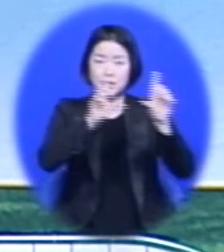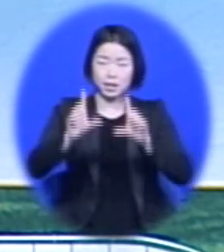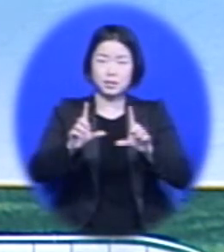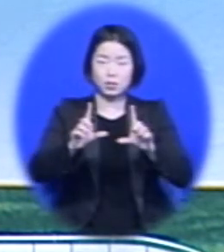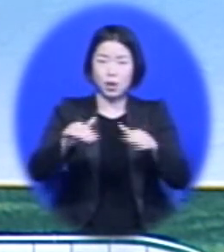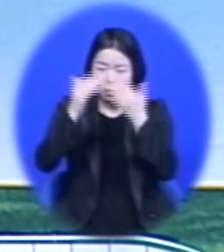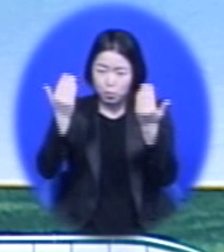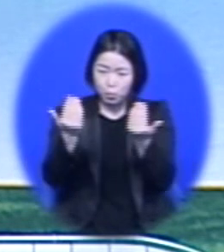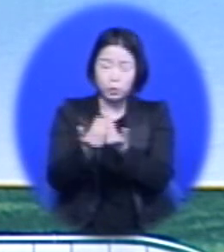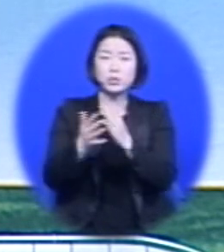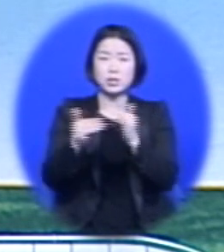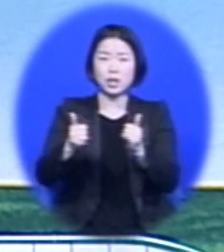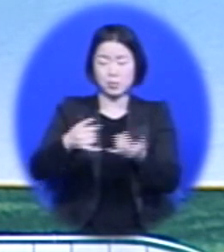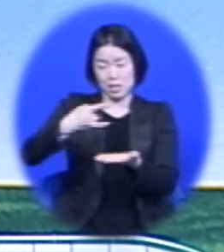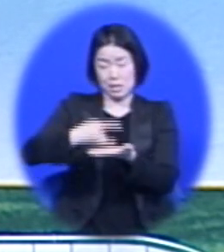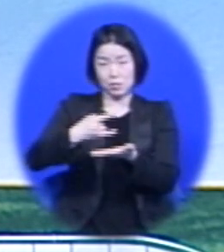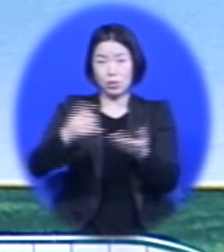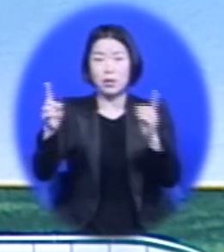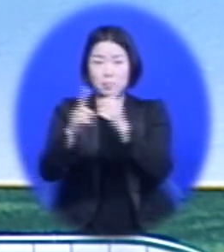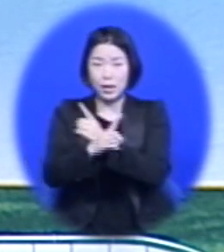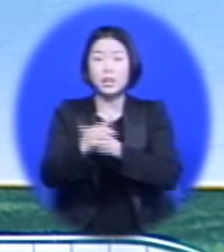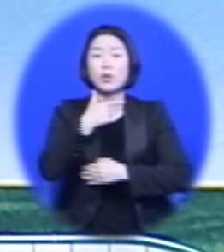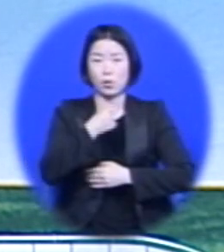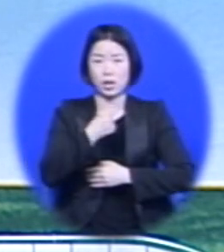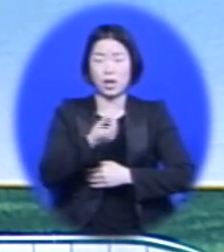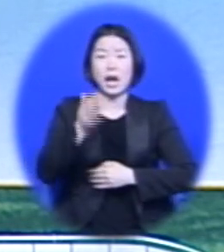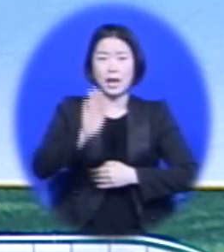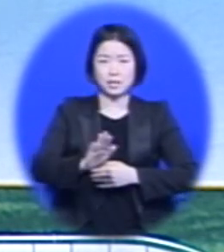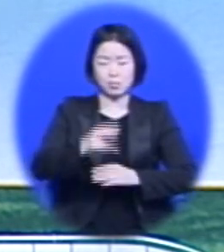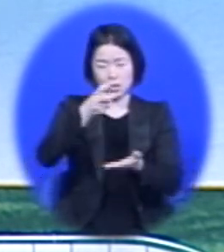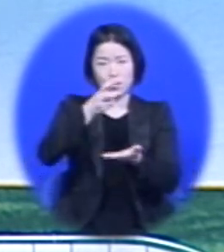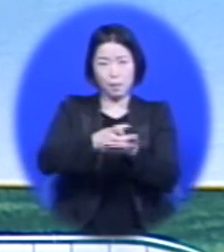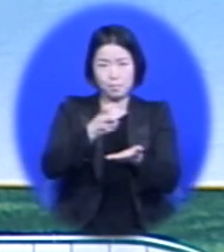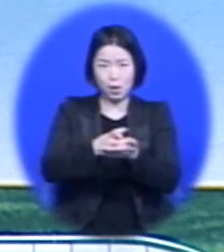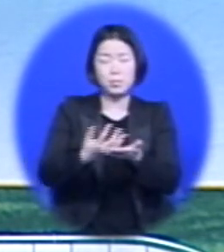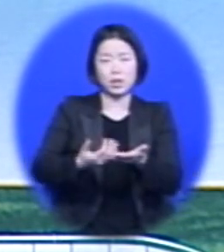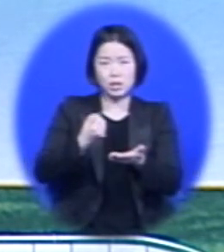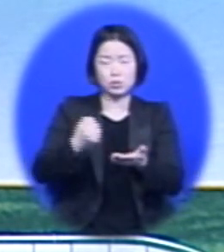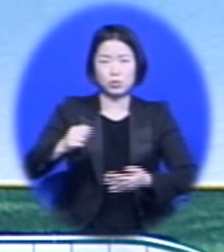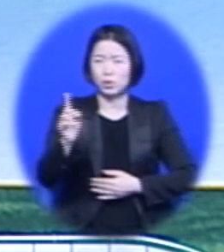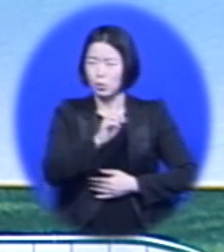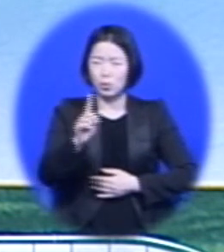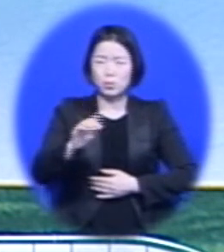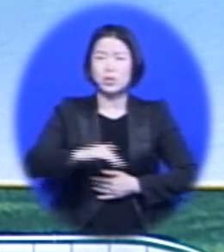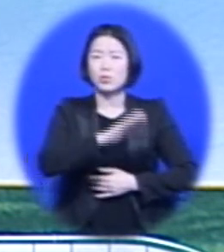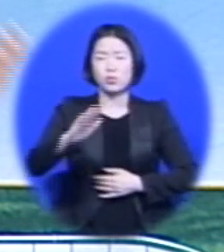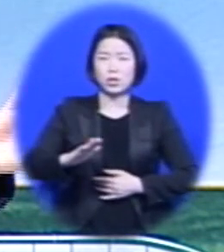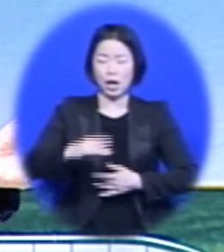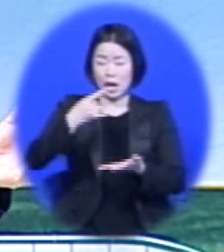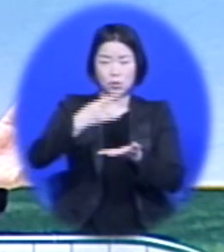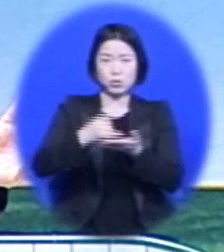다 의롭게 되어지는 것입니다. 그러나 율법으로는 도무지 우리가 의로워질